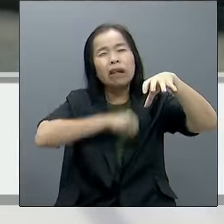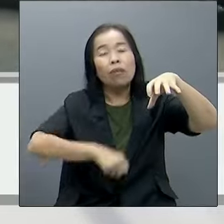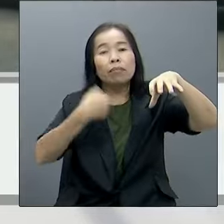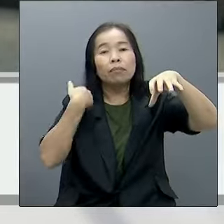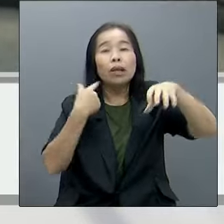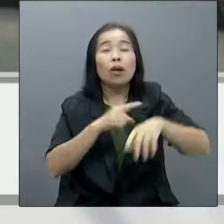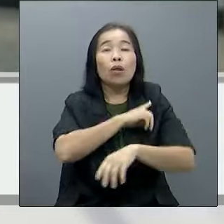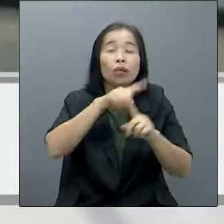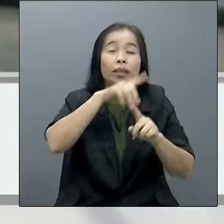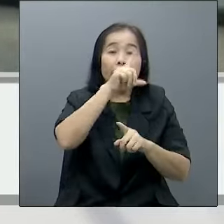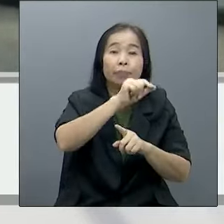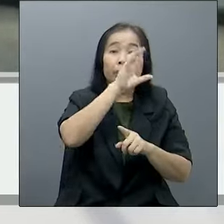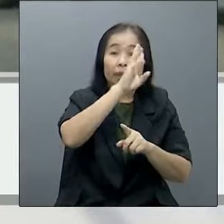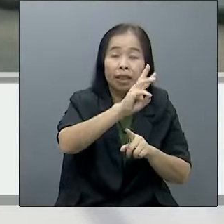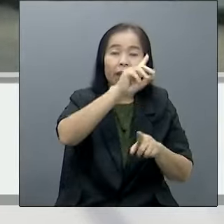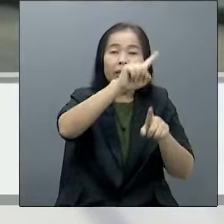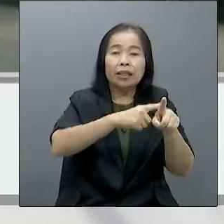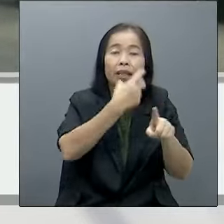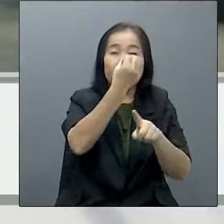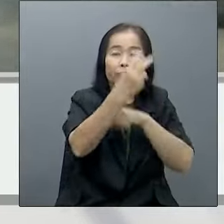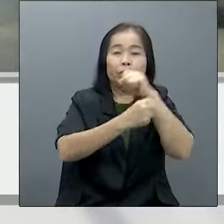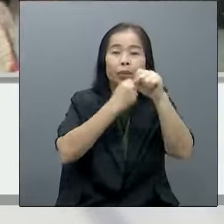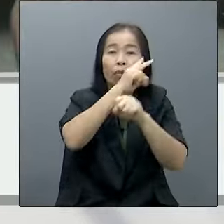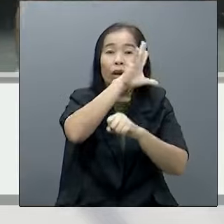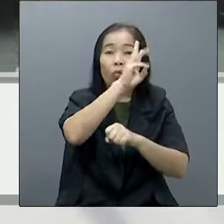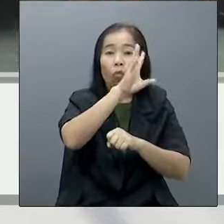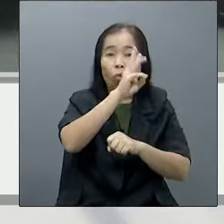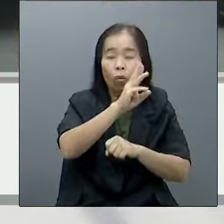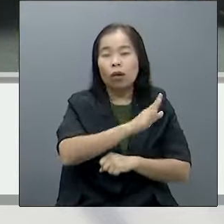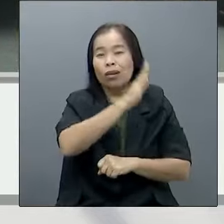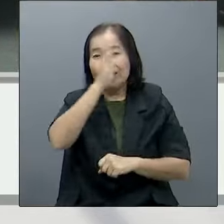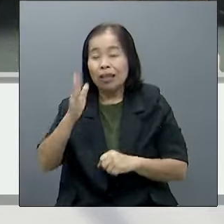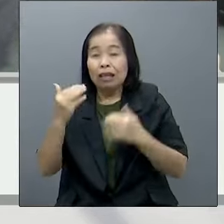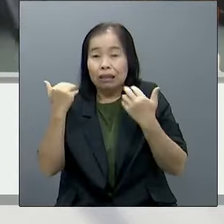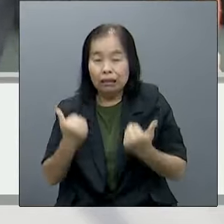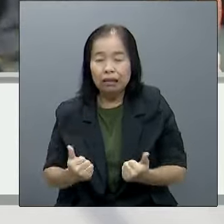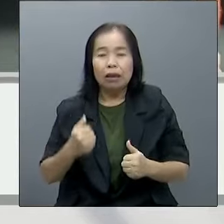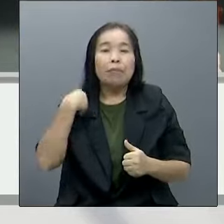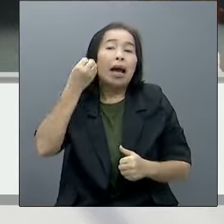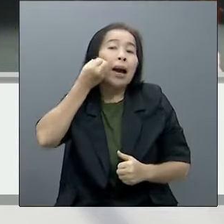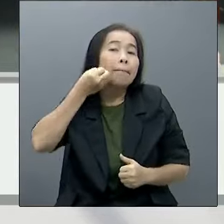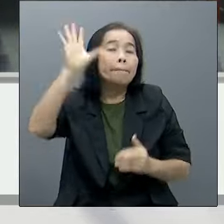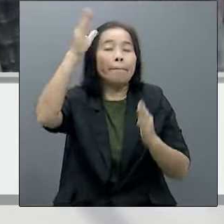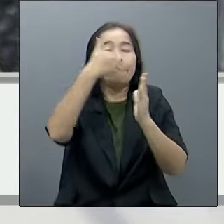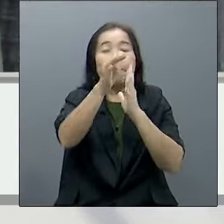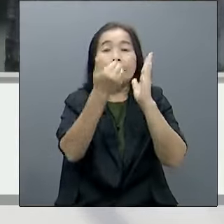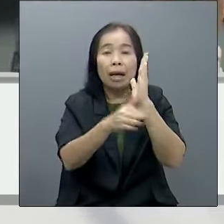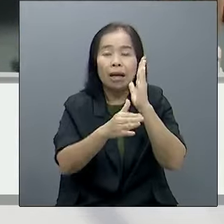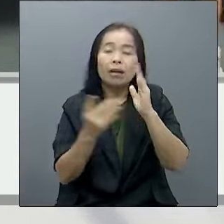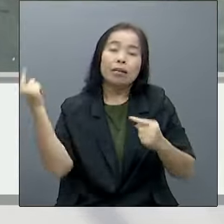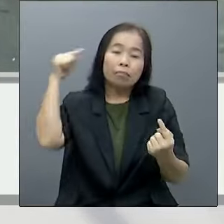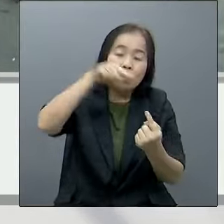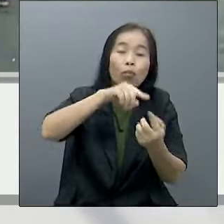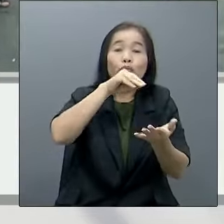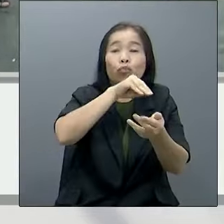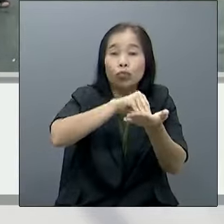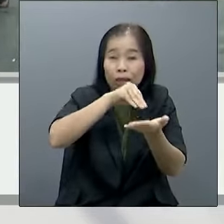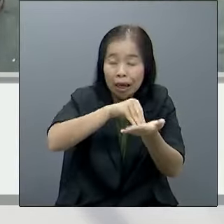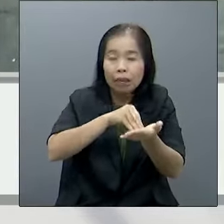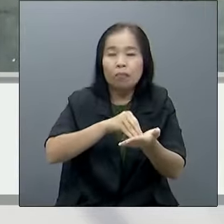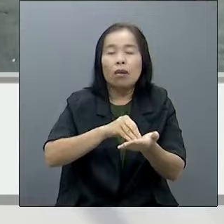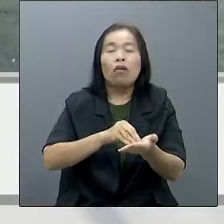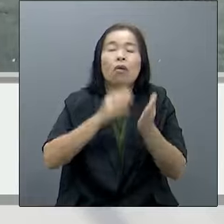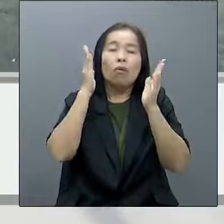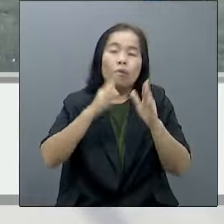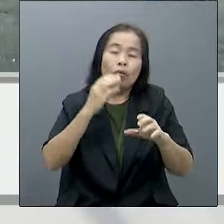ทัวาคม 66 ถึง 3 บกรา 67คนเดินทางโดยบ่ขอสอกลบบ้านกมาทำงานกรงเทพรวม ๆ หกมือนกว่า